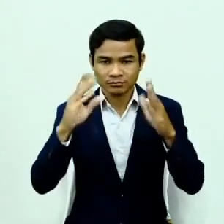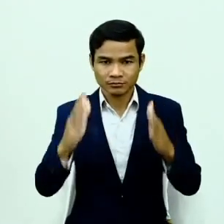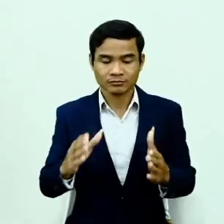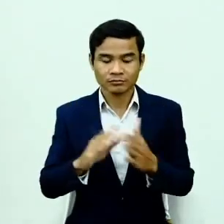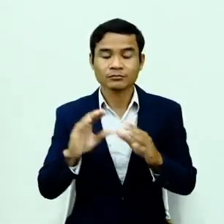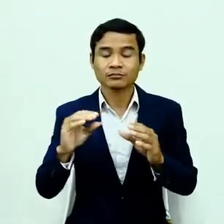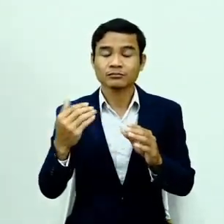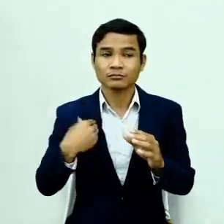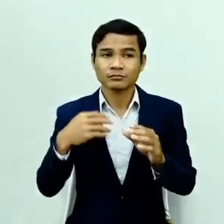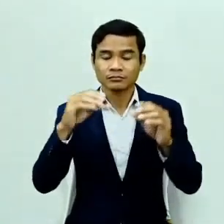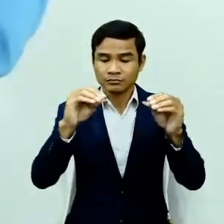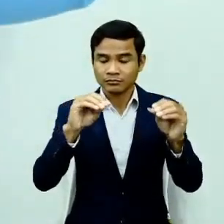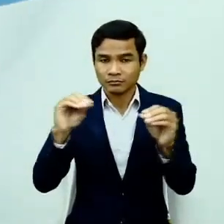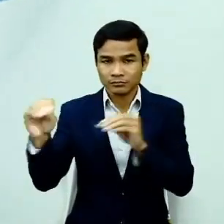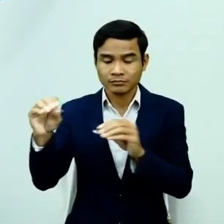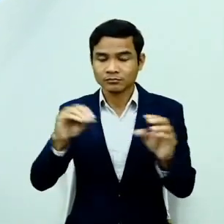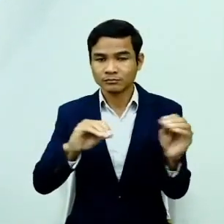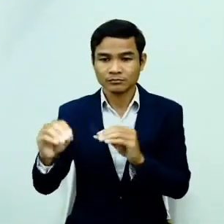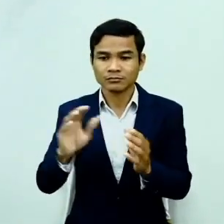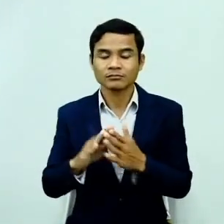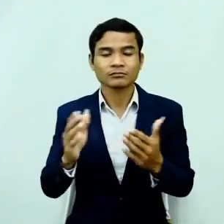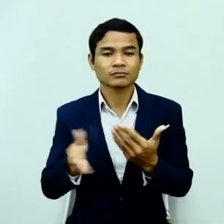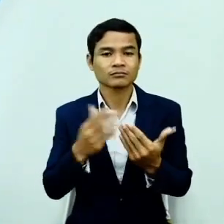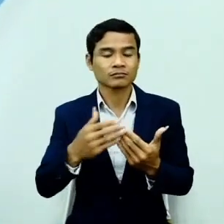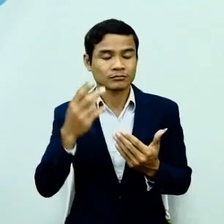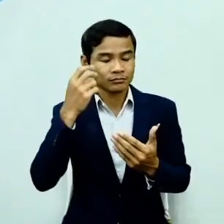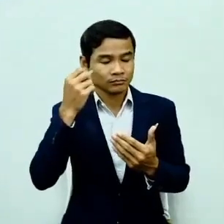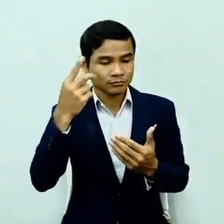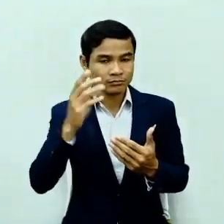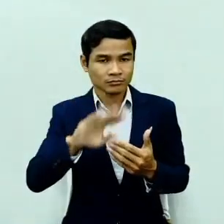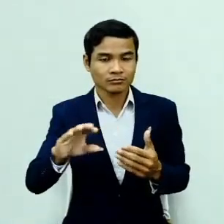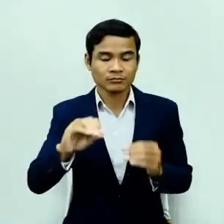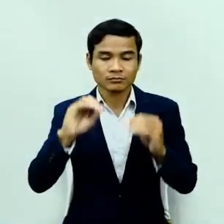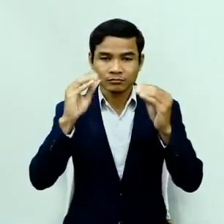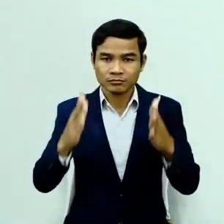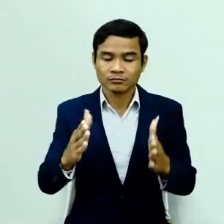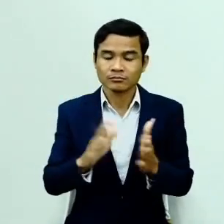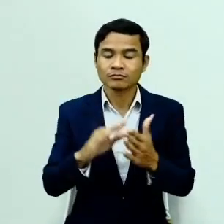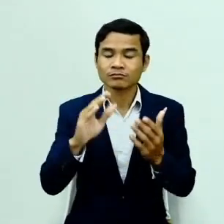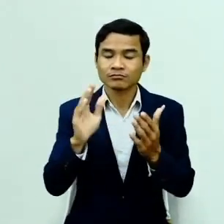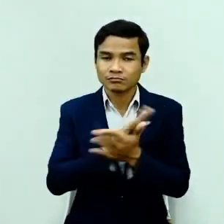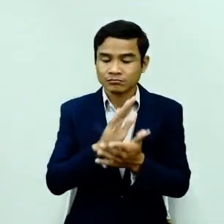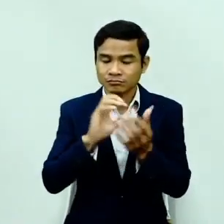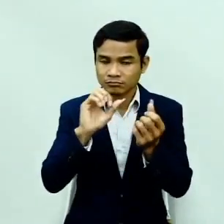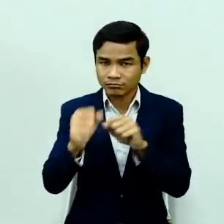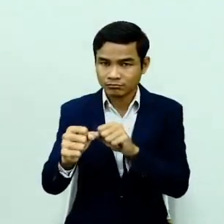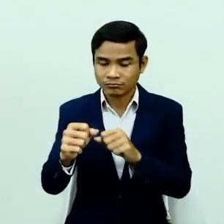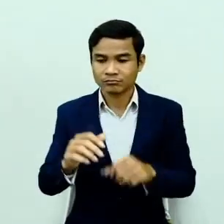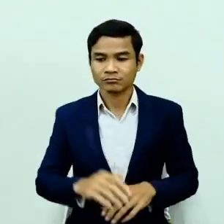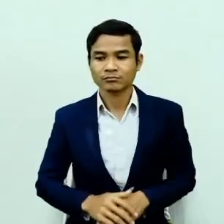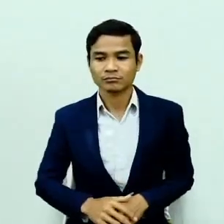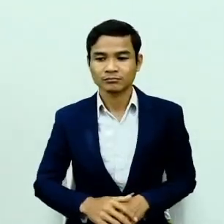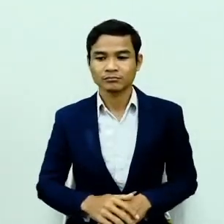nè chanh. Chà. Chà nè bầy con nghiêm vô. Chà nè con phát đồ với chanh nha con nế.